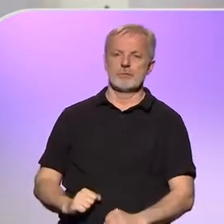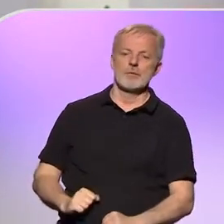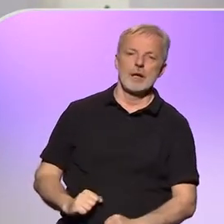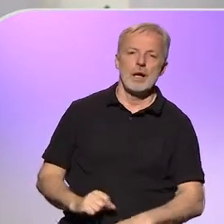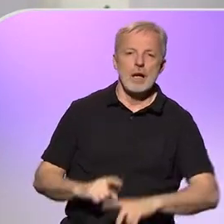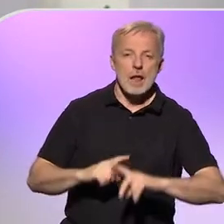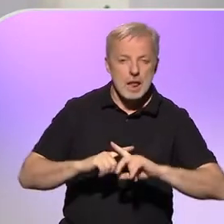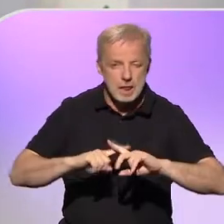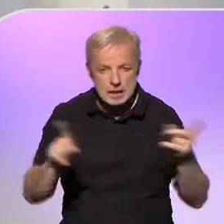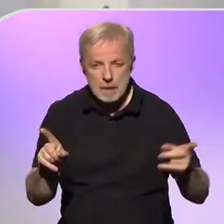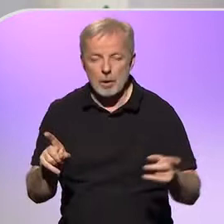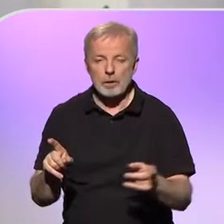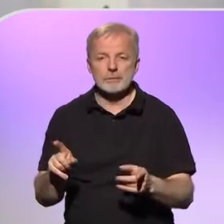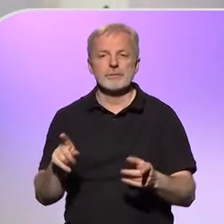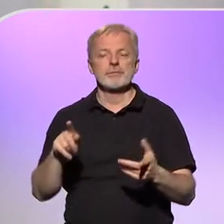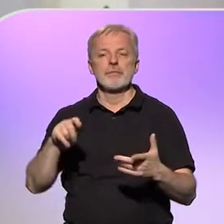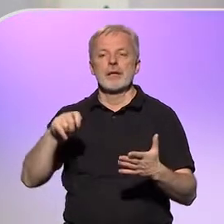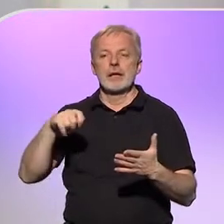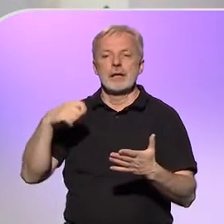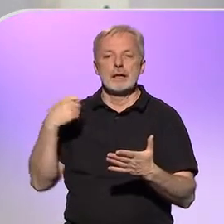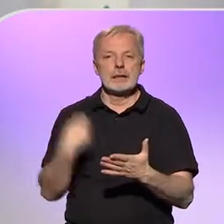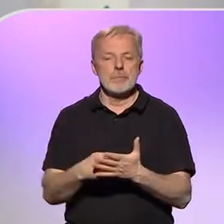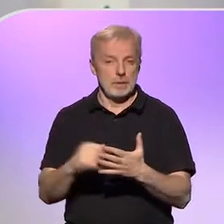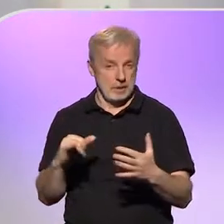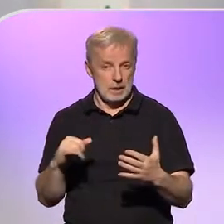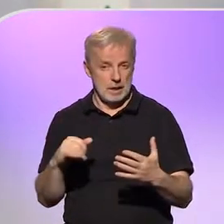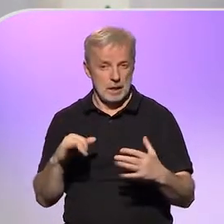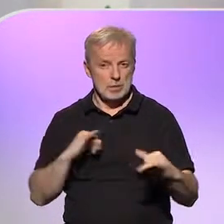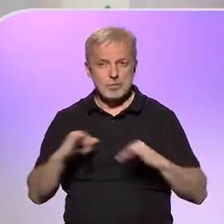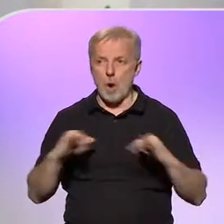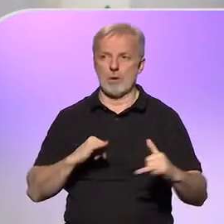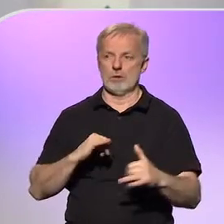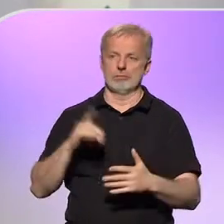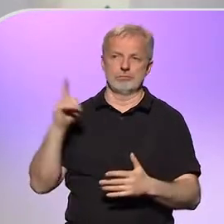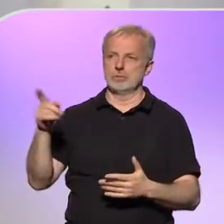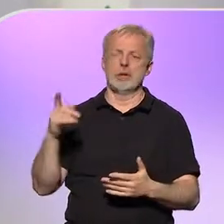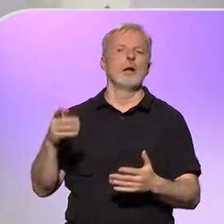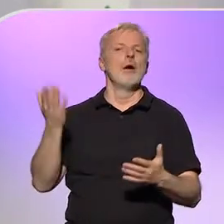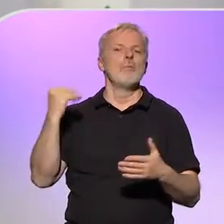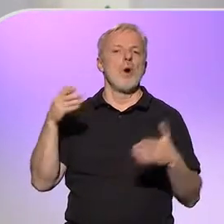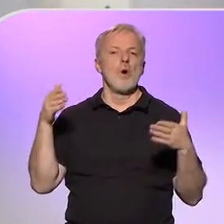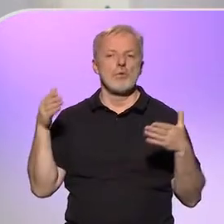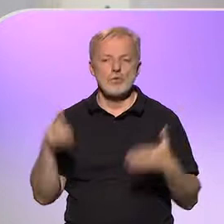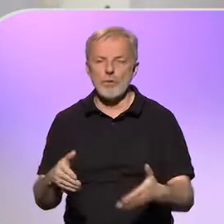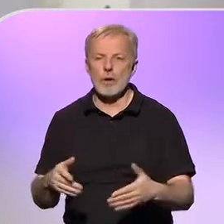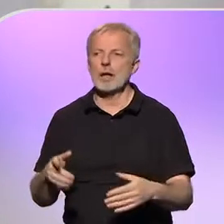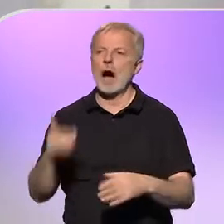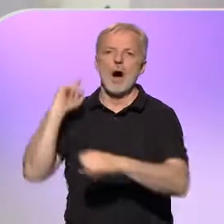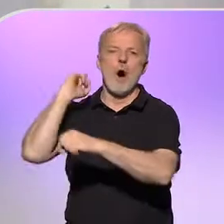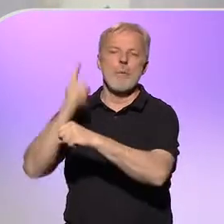dejme tomu něco, co děláte i na aktivní dovolené, že si půjčíte nebo si svezete se na